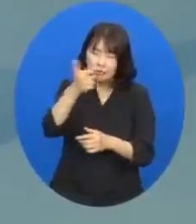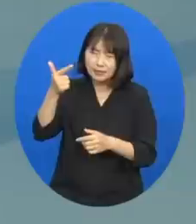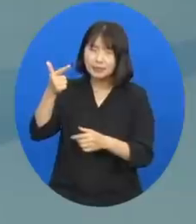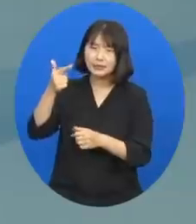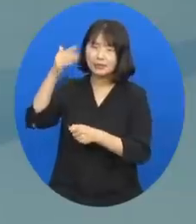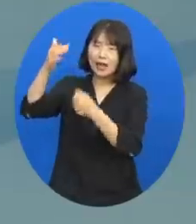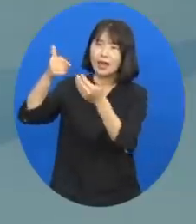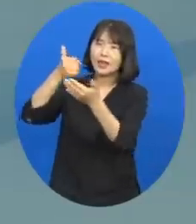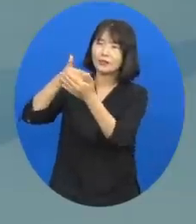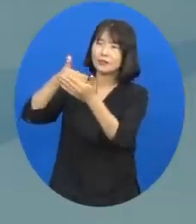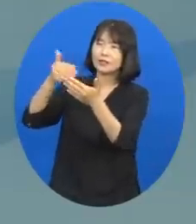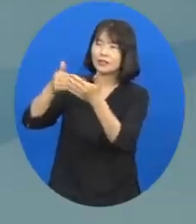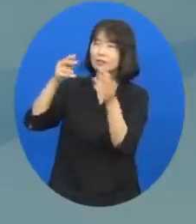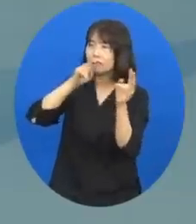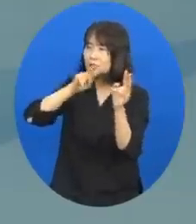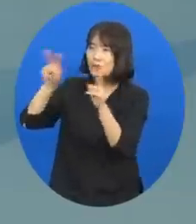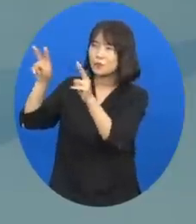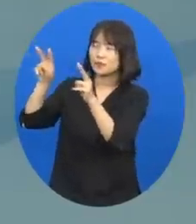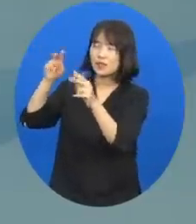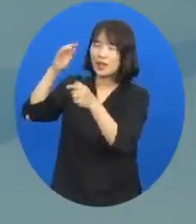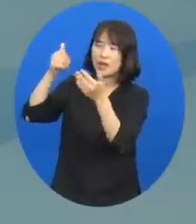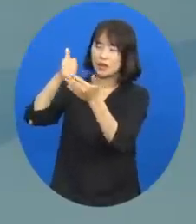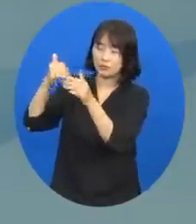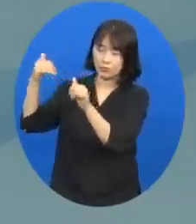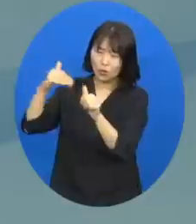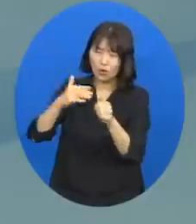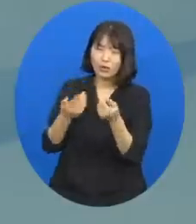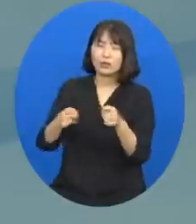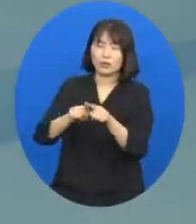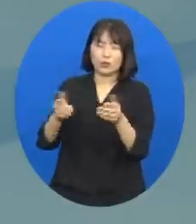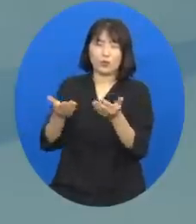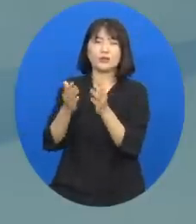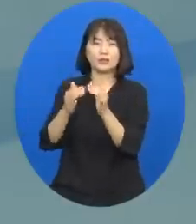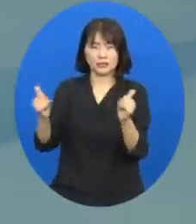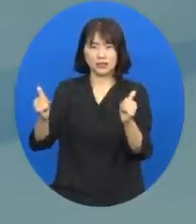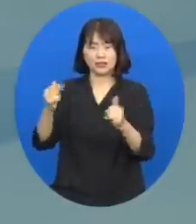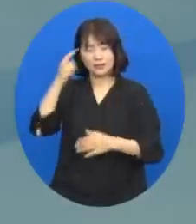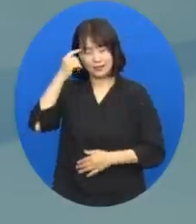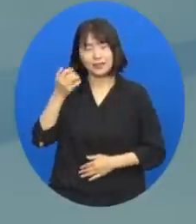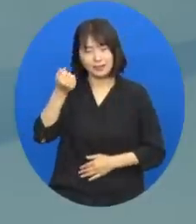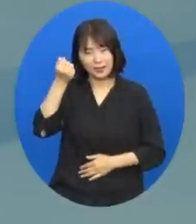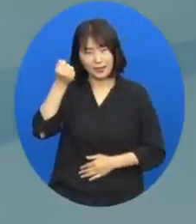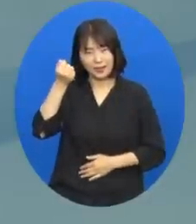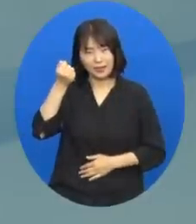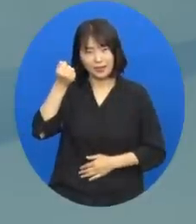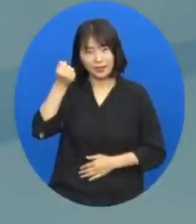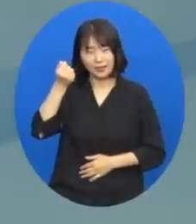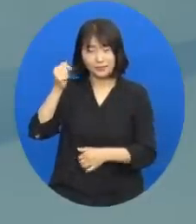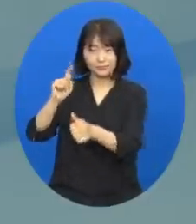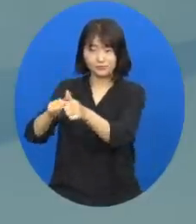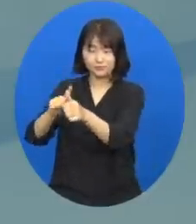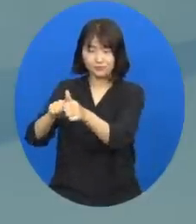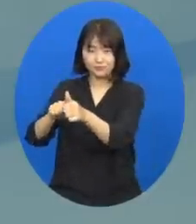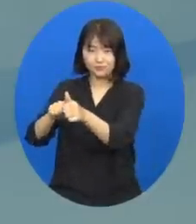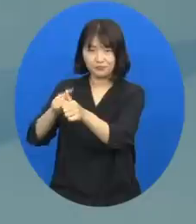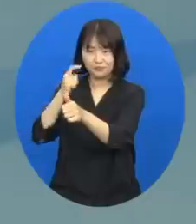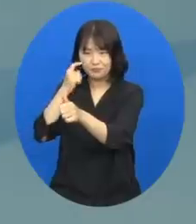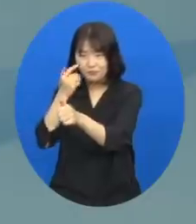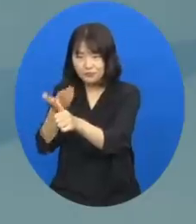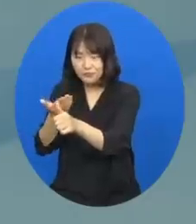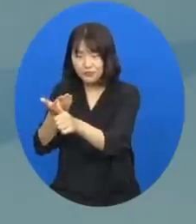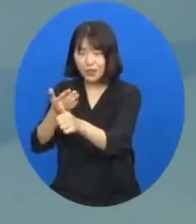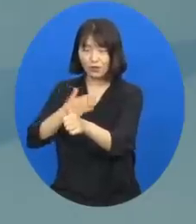동역자 야 제가 그분께 제안을 했어요 혹시 우리 교회에서 영어 목회 아직 마음이